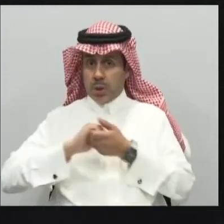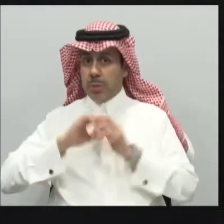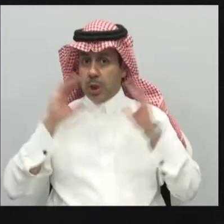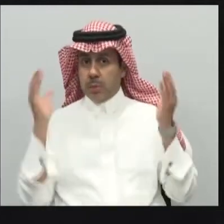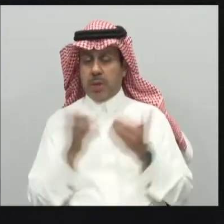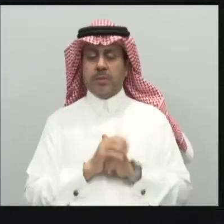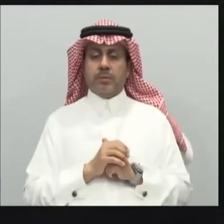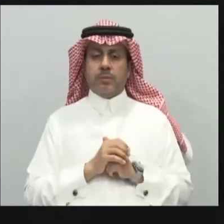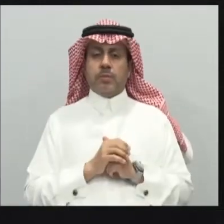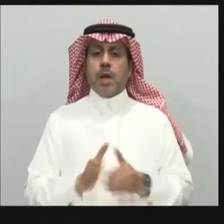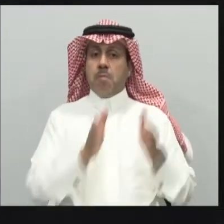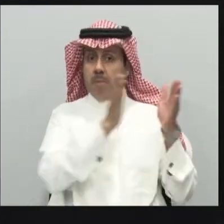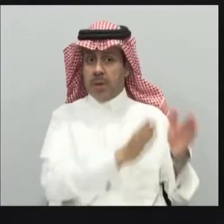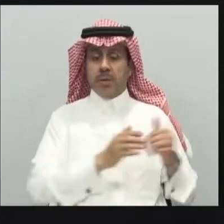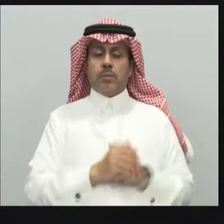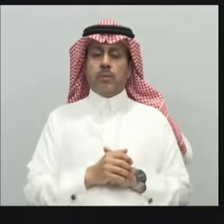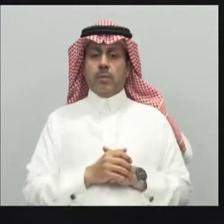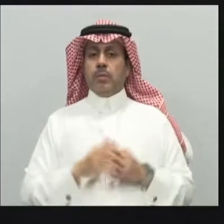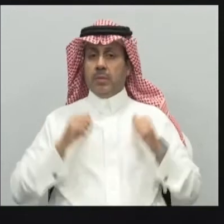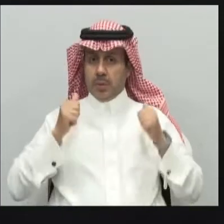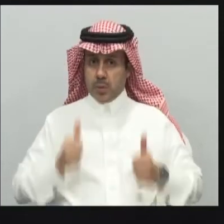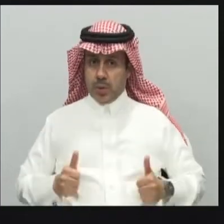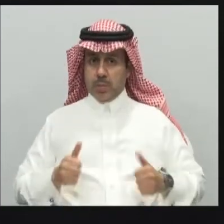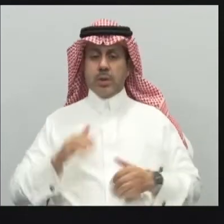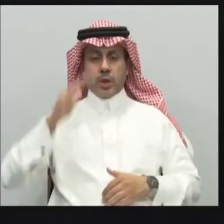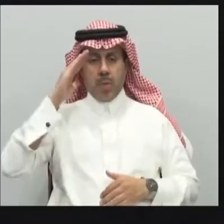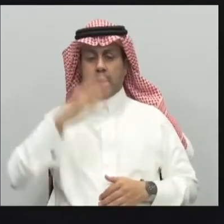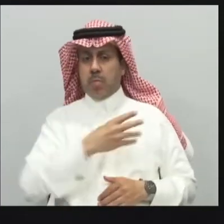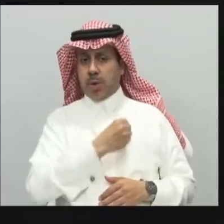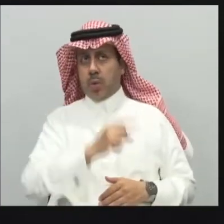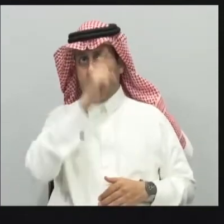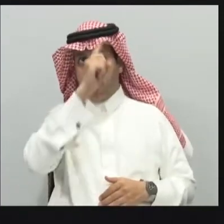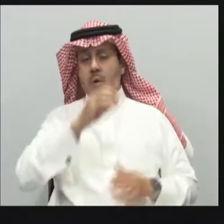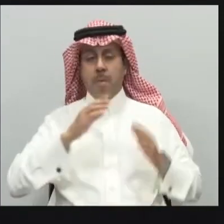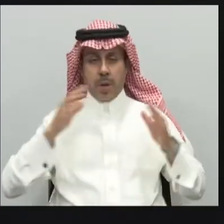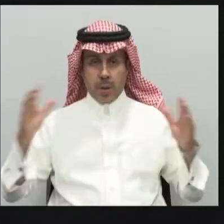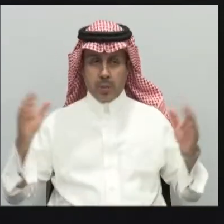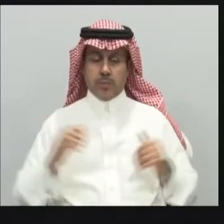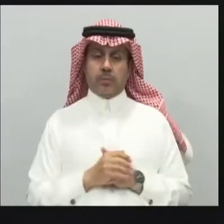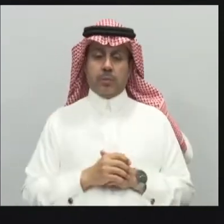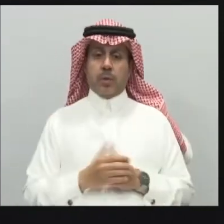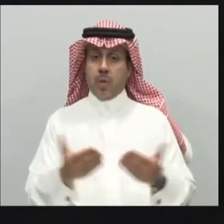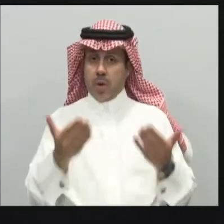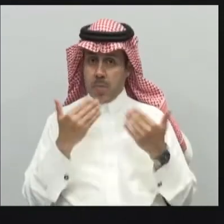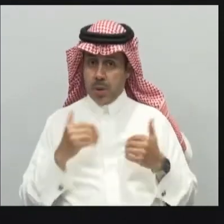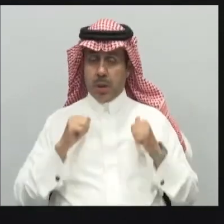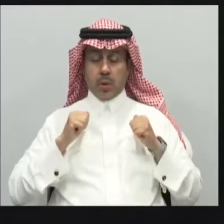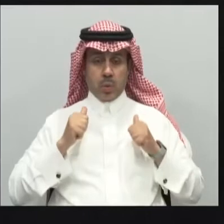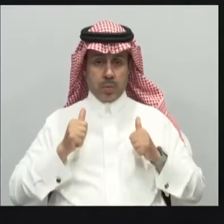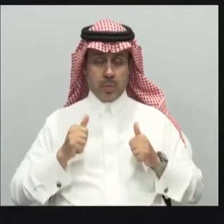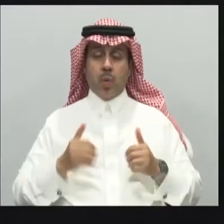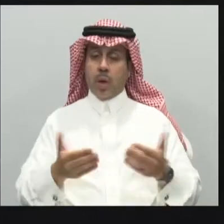اجمعين اما بعد ايها الطلاب والطالبات سلام الله عليكم ورحمته وبركاته وحياكم الله تعالى